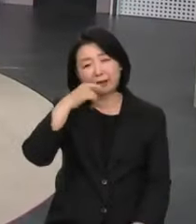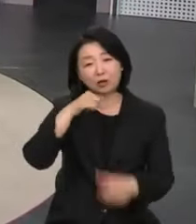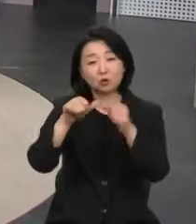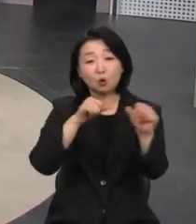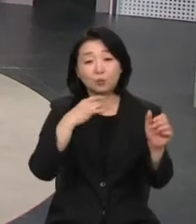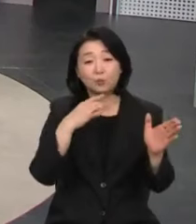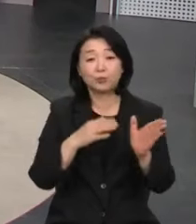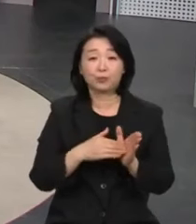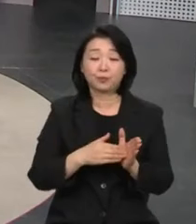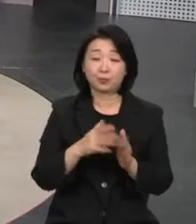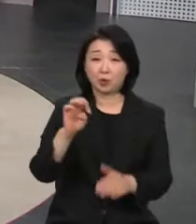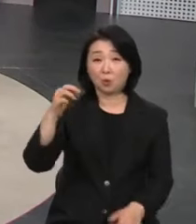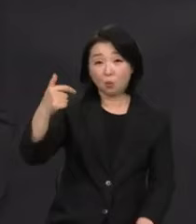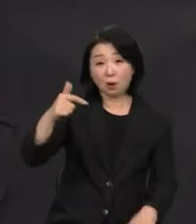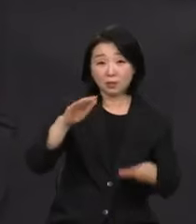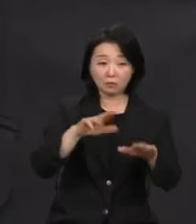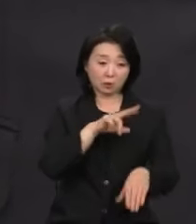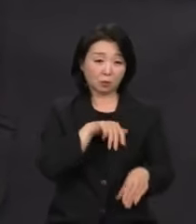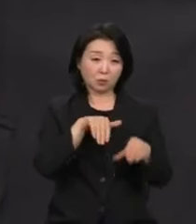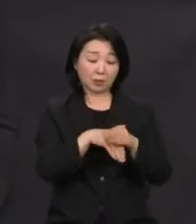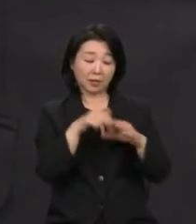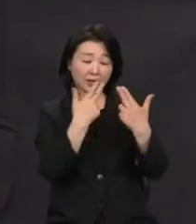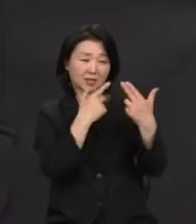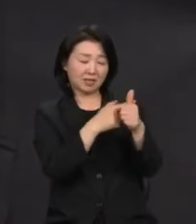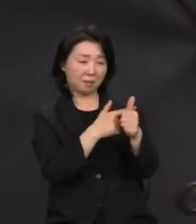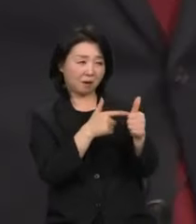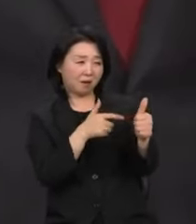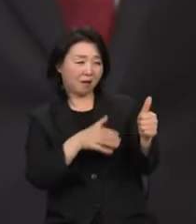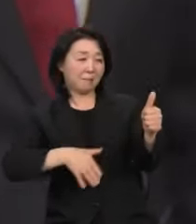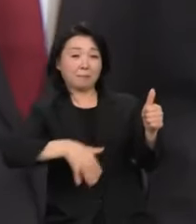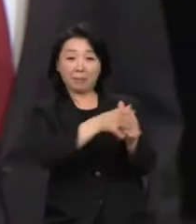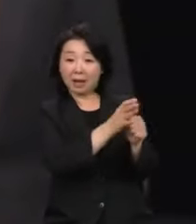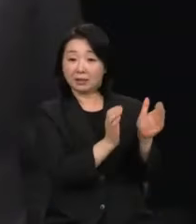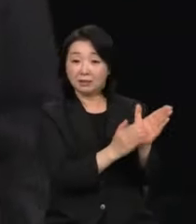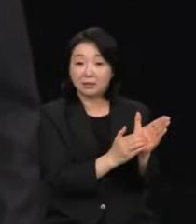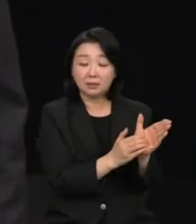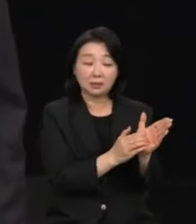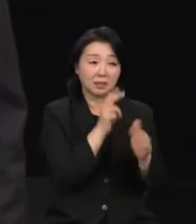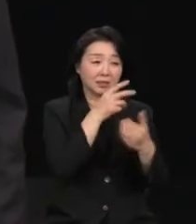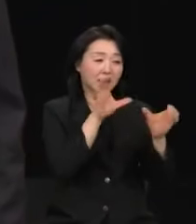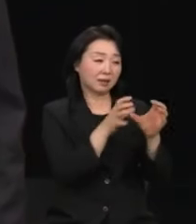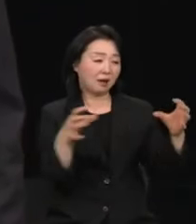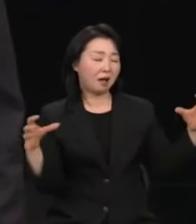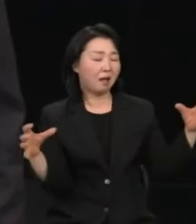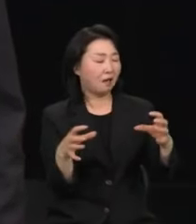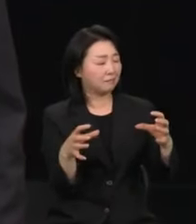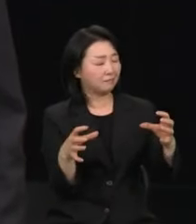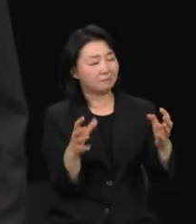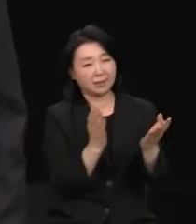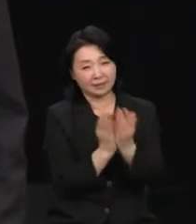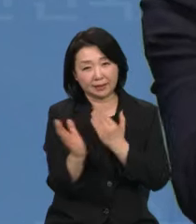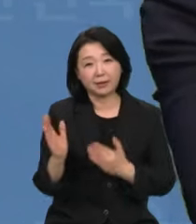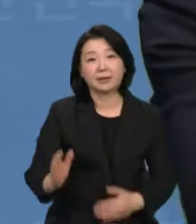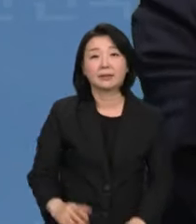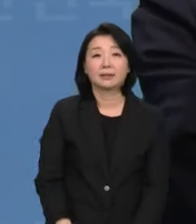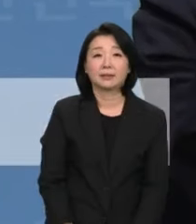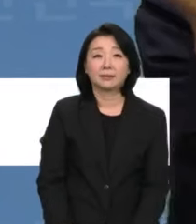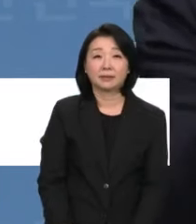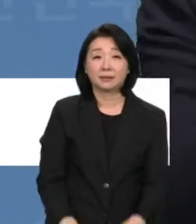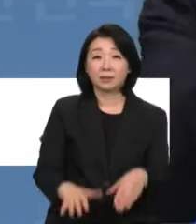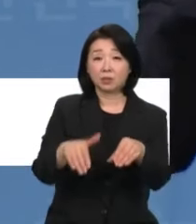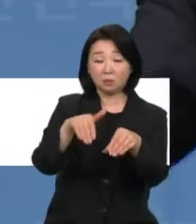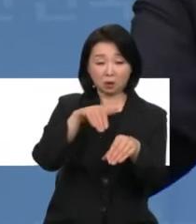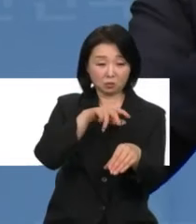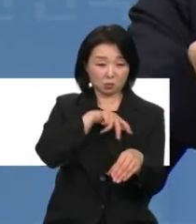전 장관은 이번 총선 이재명 저격수로 나선 만큼 야당 협치와 거리가 멀다는 지적이 나옵니다. 이번